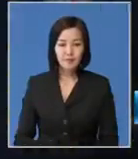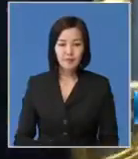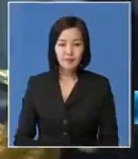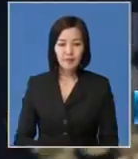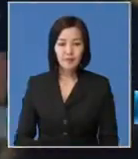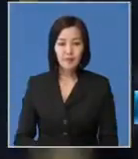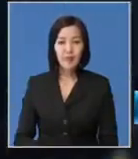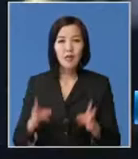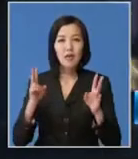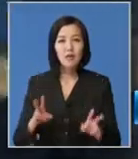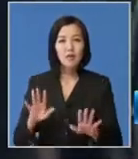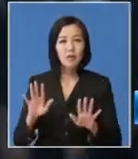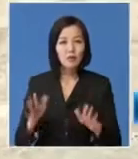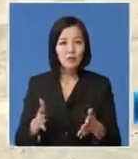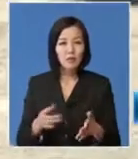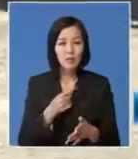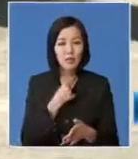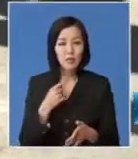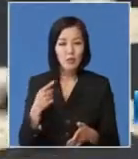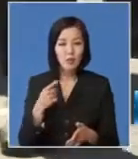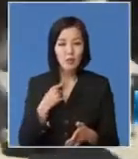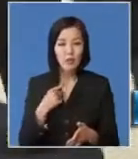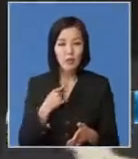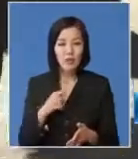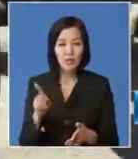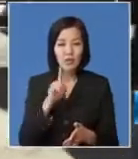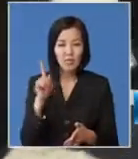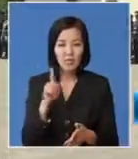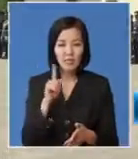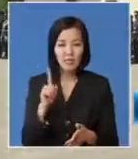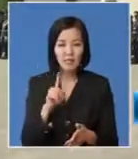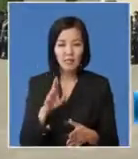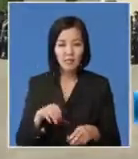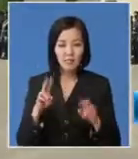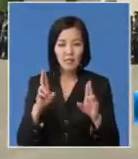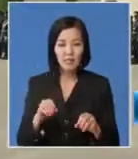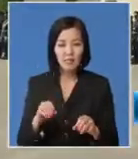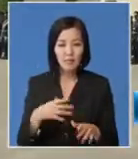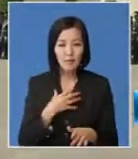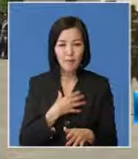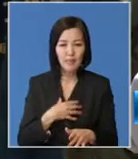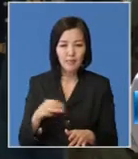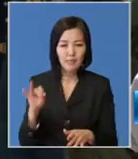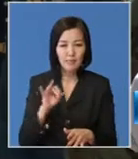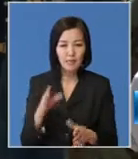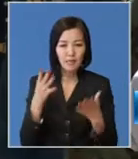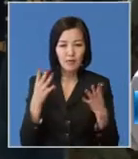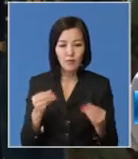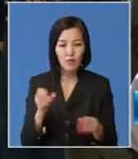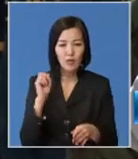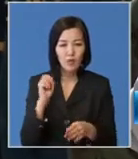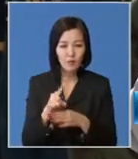Алматы облыстық төтенше жағдайлар департамент қатарына қабылданған жас мамандар үшін бүгін маңызды әрі тарихи күн. Өздеріне жүктелген жауапкершілік